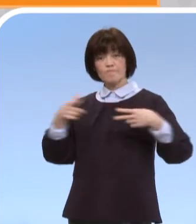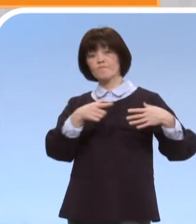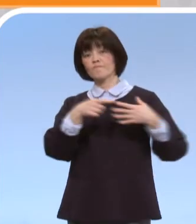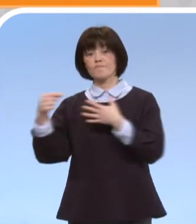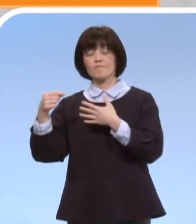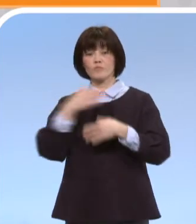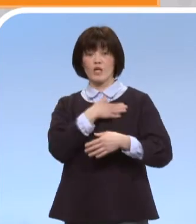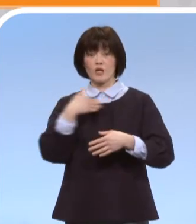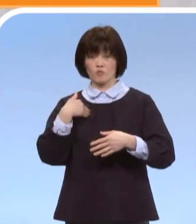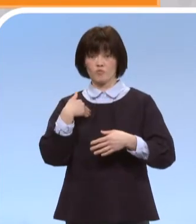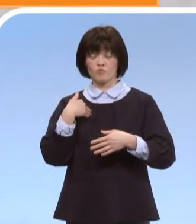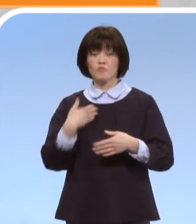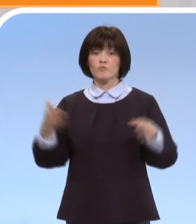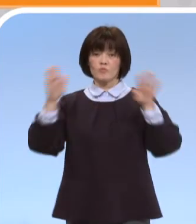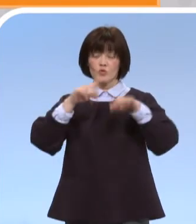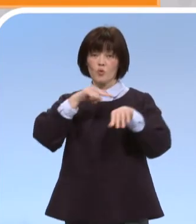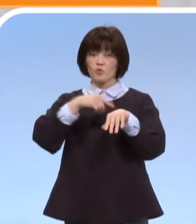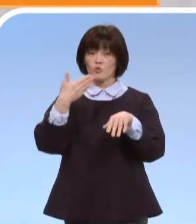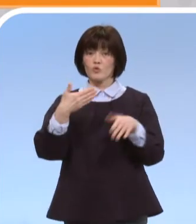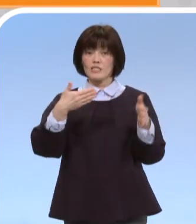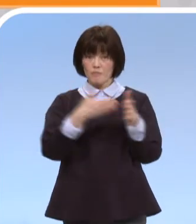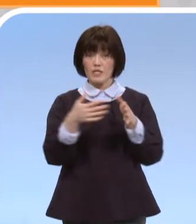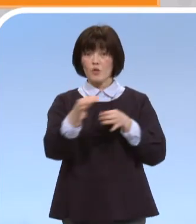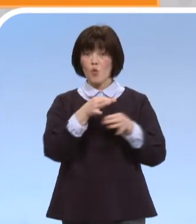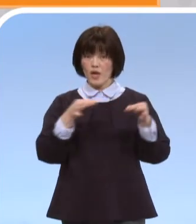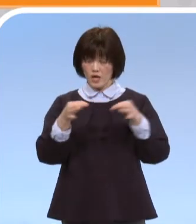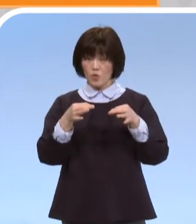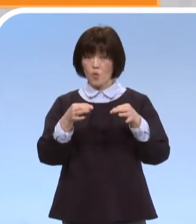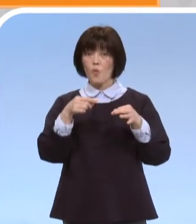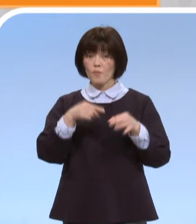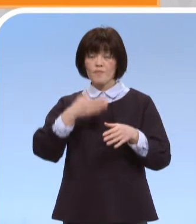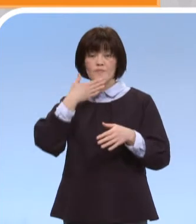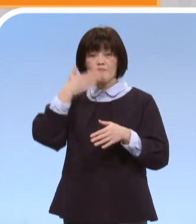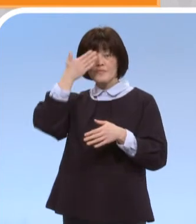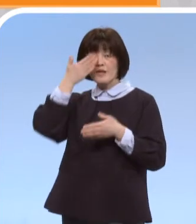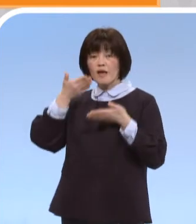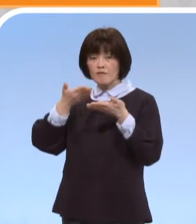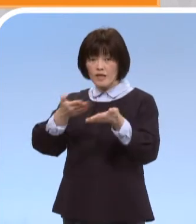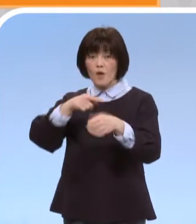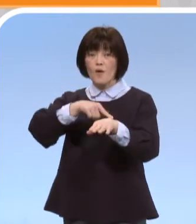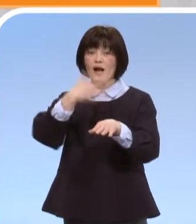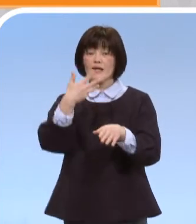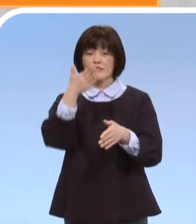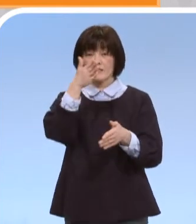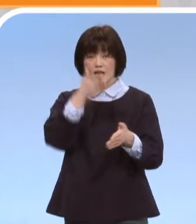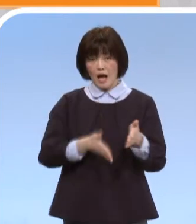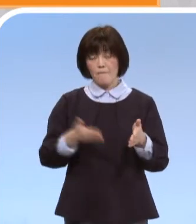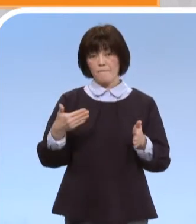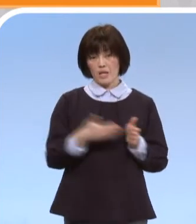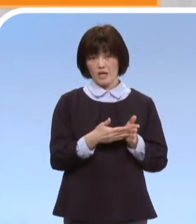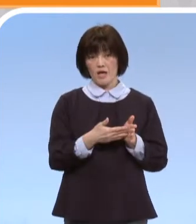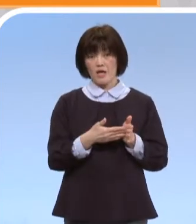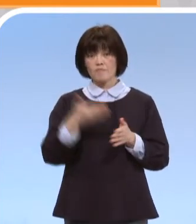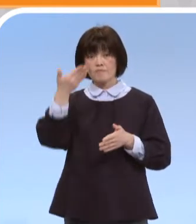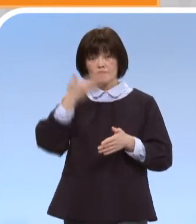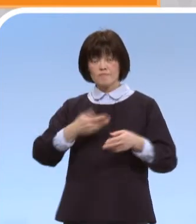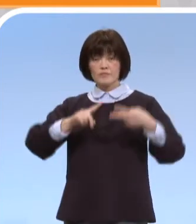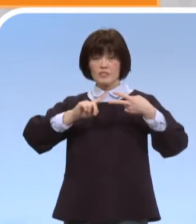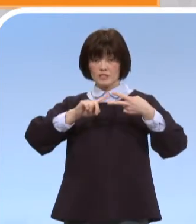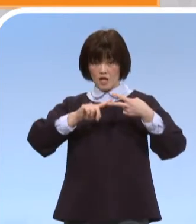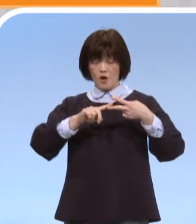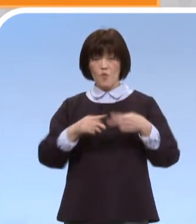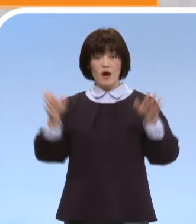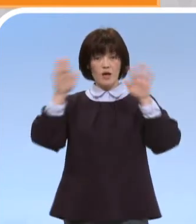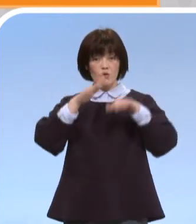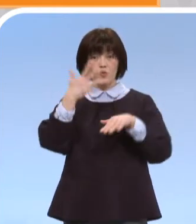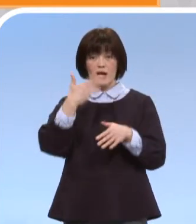。21時までの営業で、酒類提供は20時30分まで、または